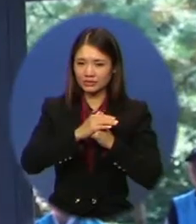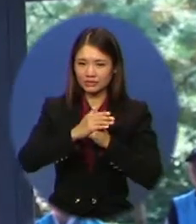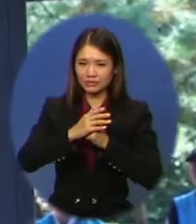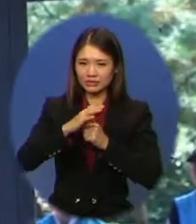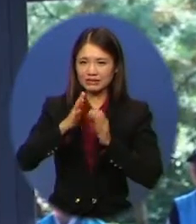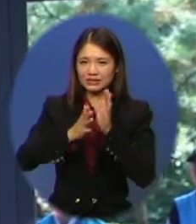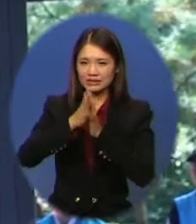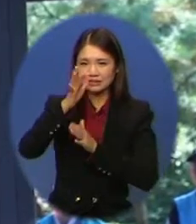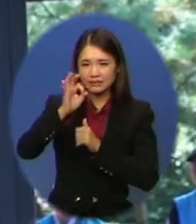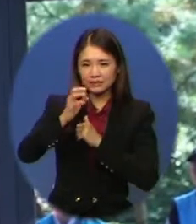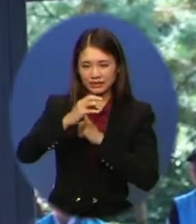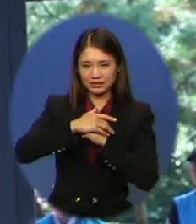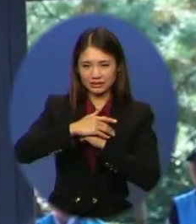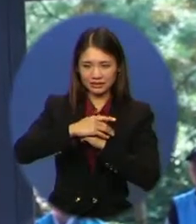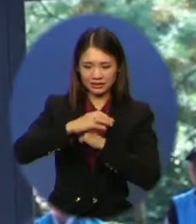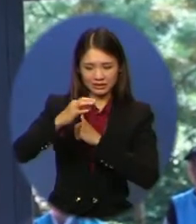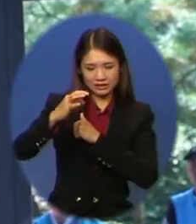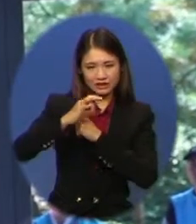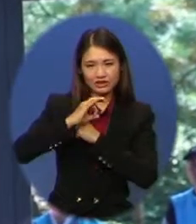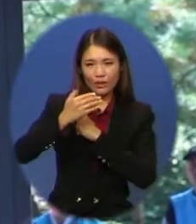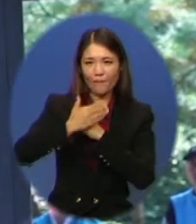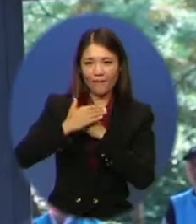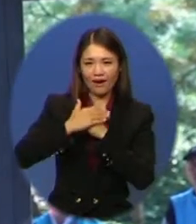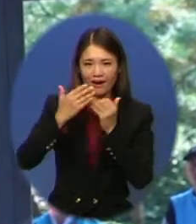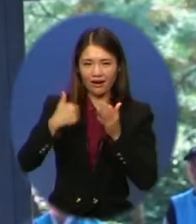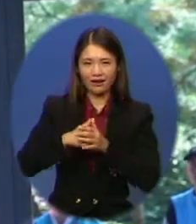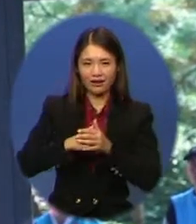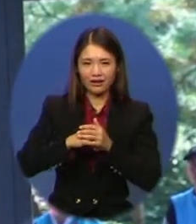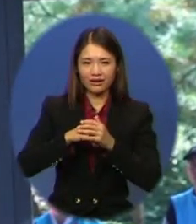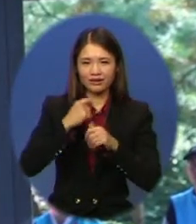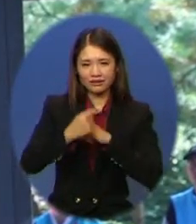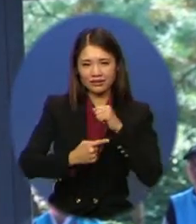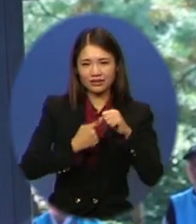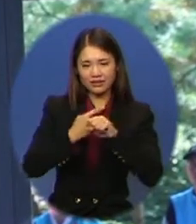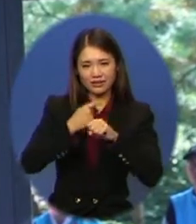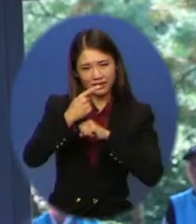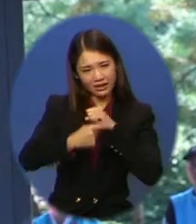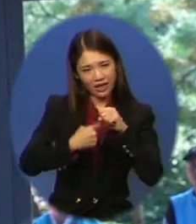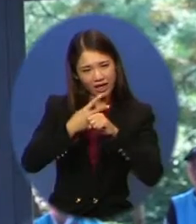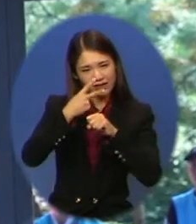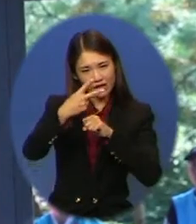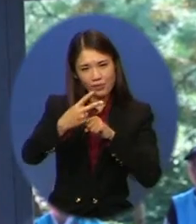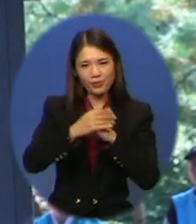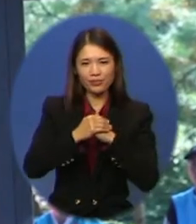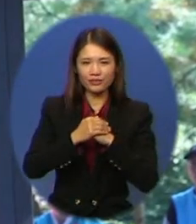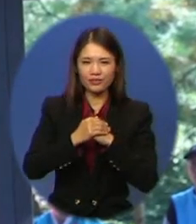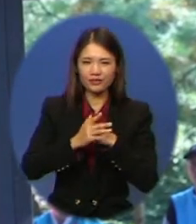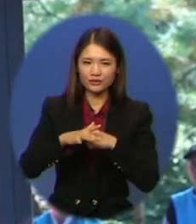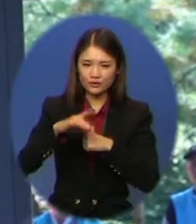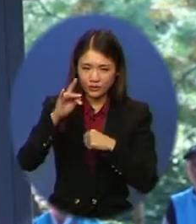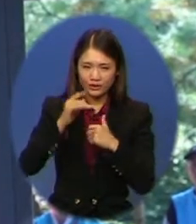이제 여러 하여튼 우여 곡절이 많았어요. 그래서 이제